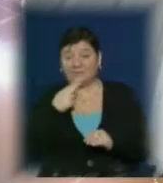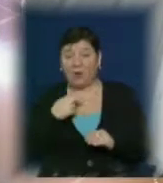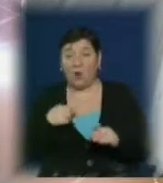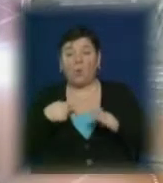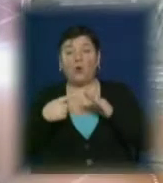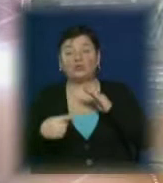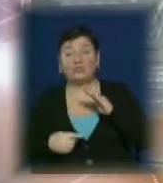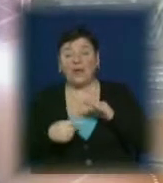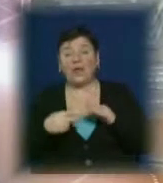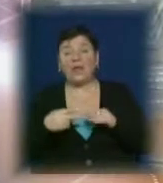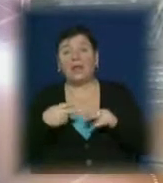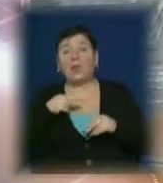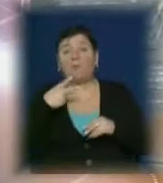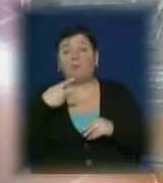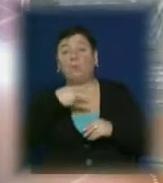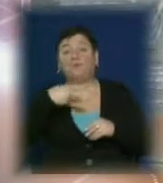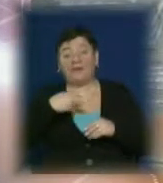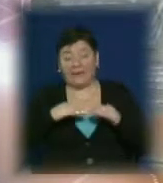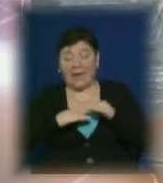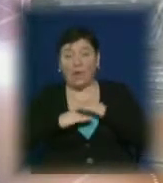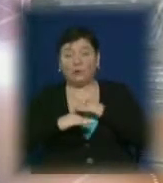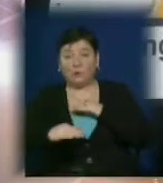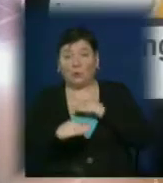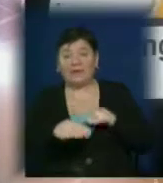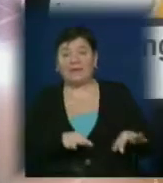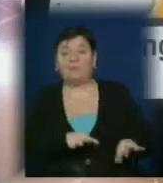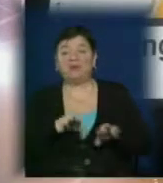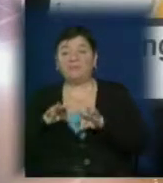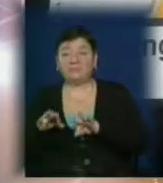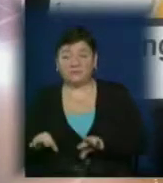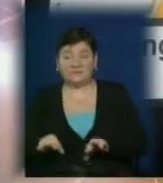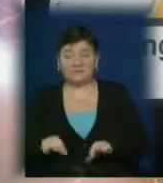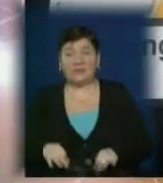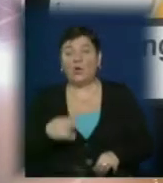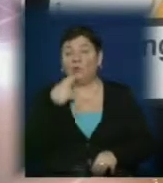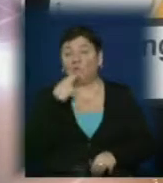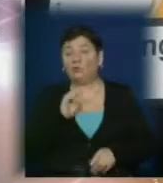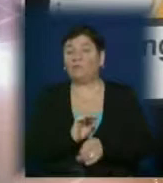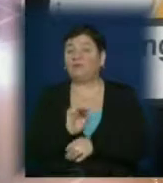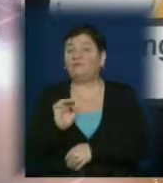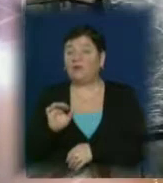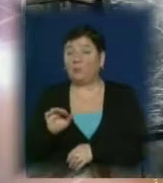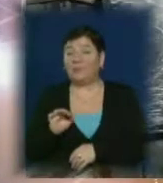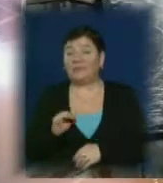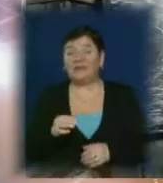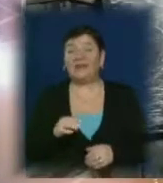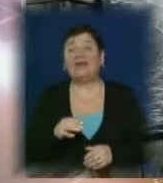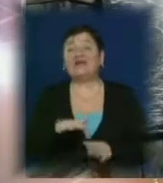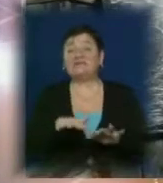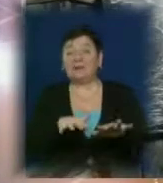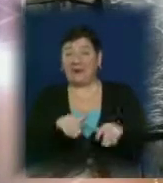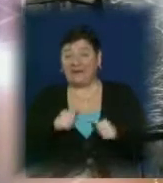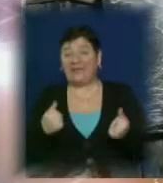та подвійному дні авто, спеціально обладнаному для переміщення заборонених товарів. Тютюнові вироби та авто вилучені,